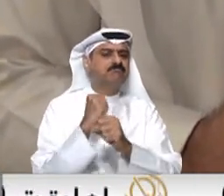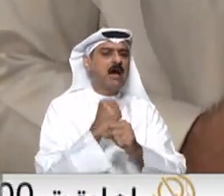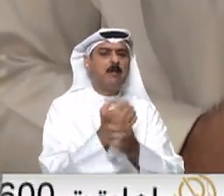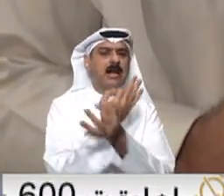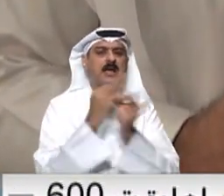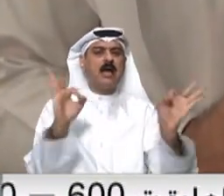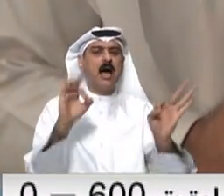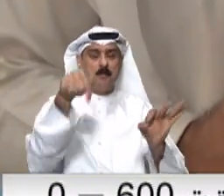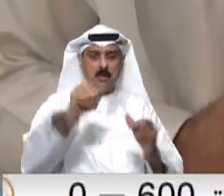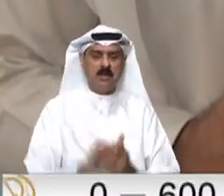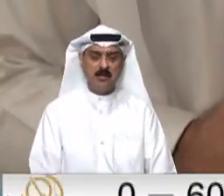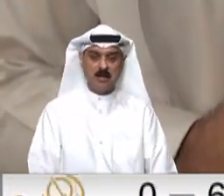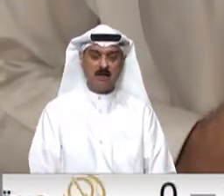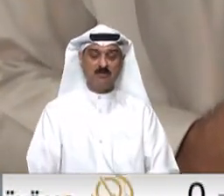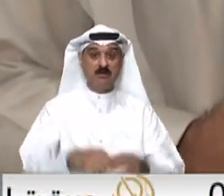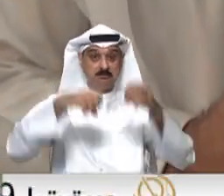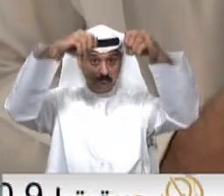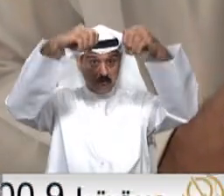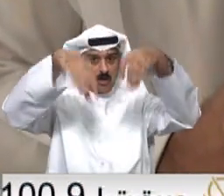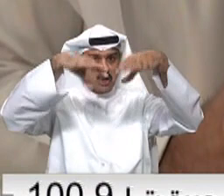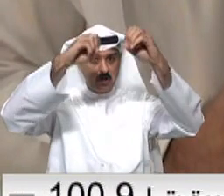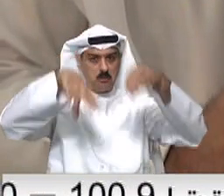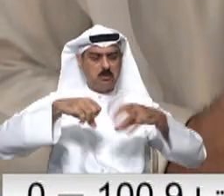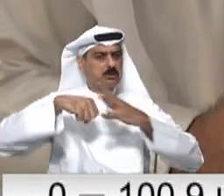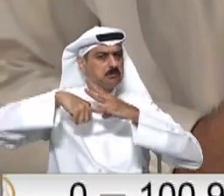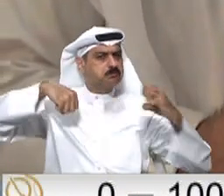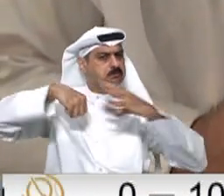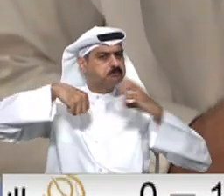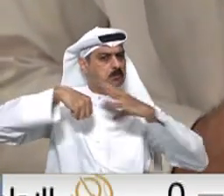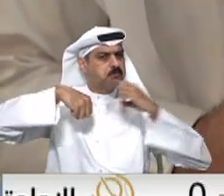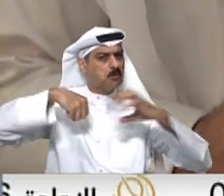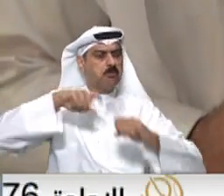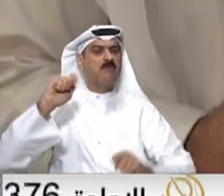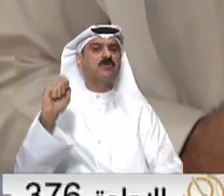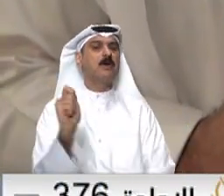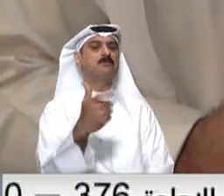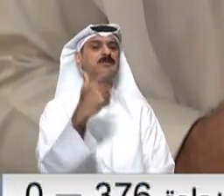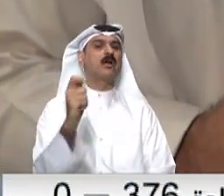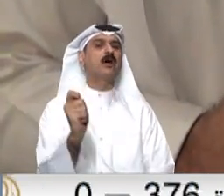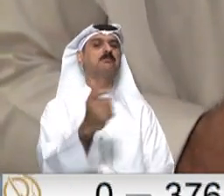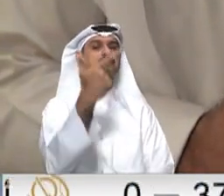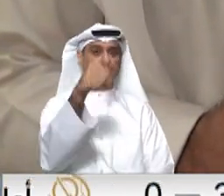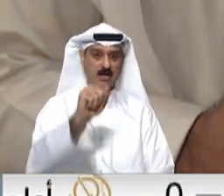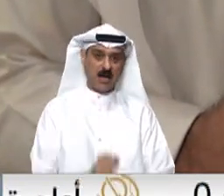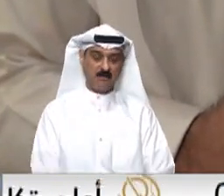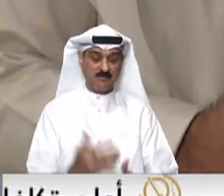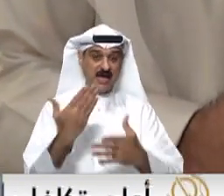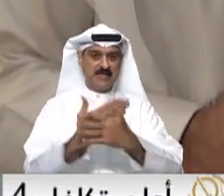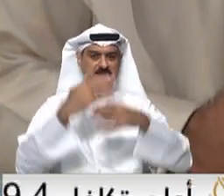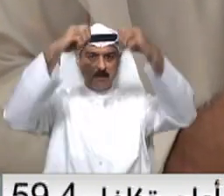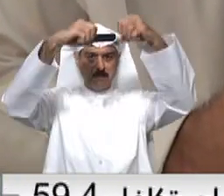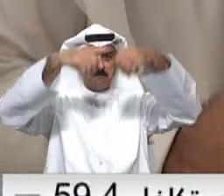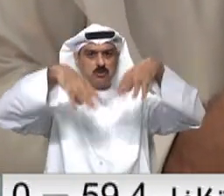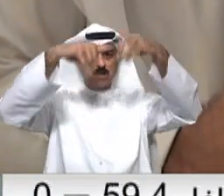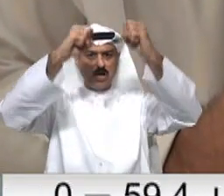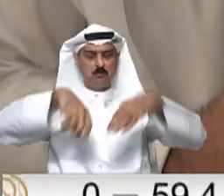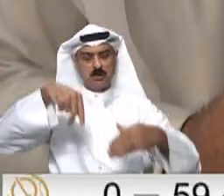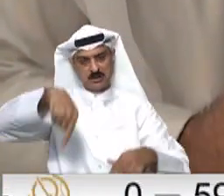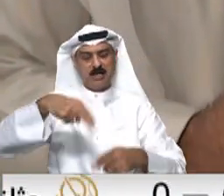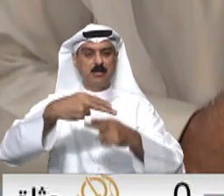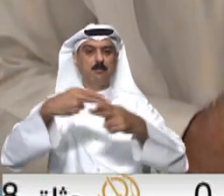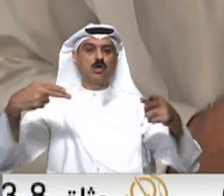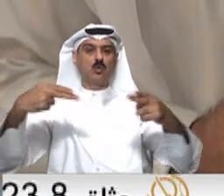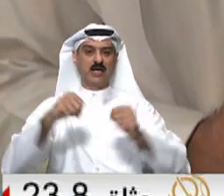إلى تأمين حياة الأشخاص والممتلكات في ظل يعني الحالة المطرية التي تشهدها دولة الكويت